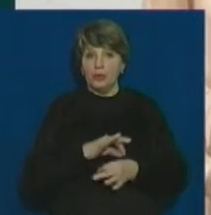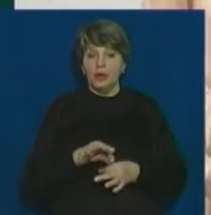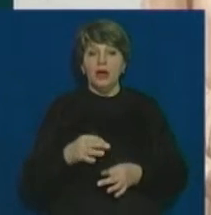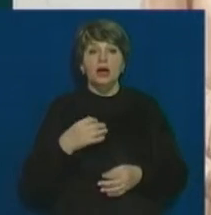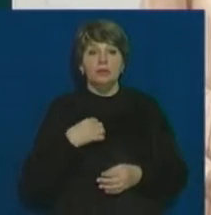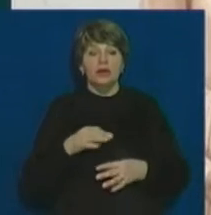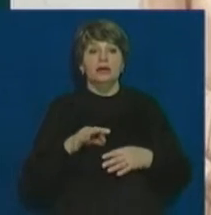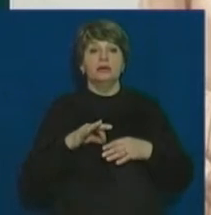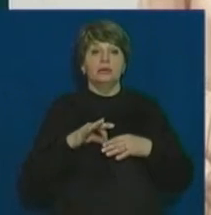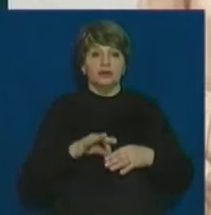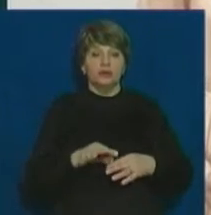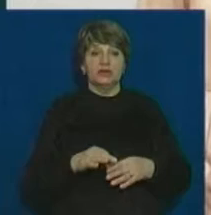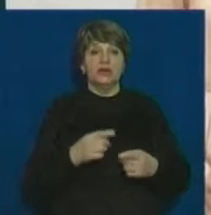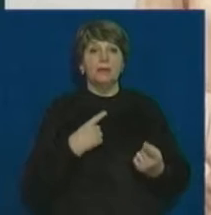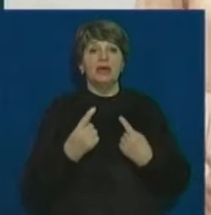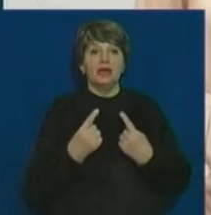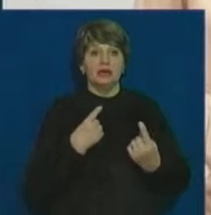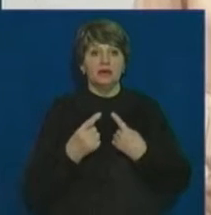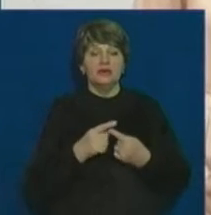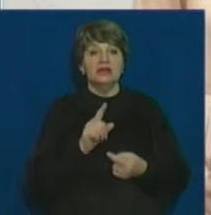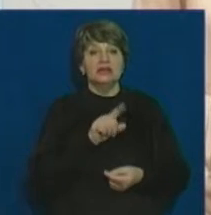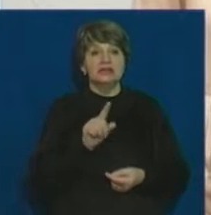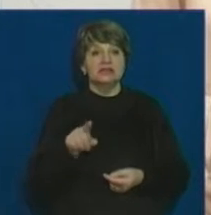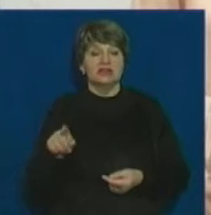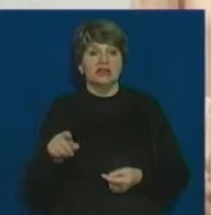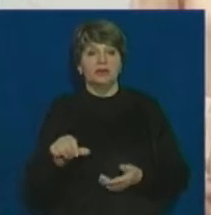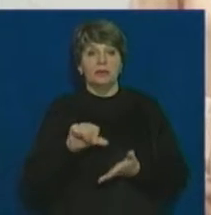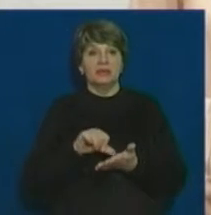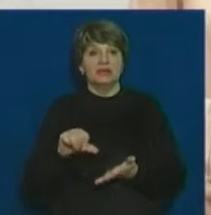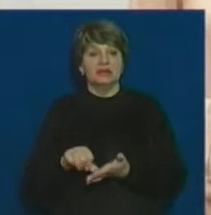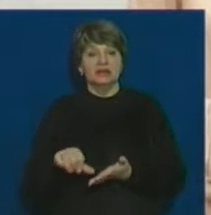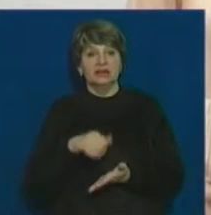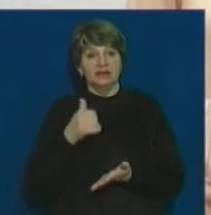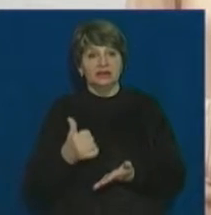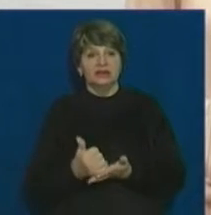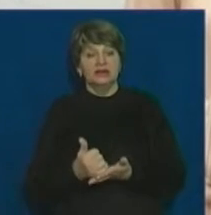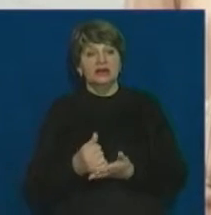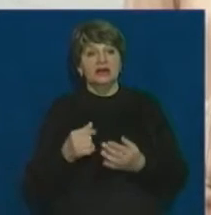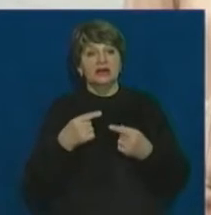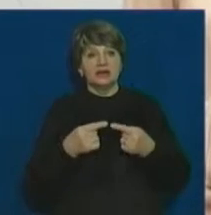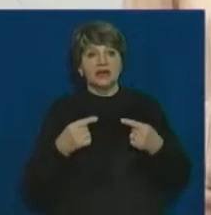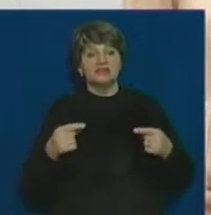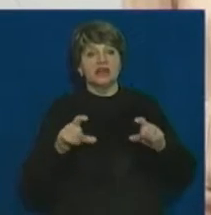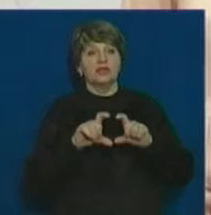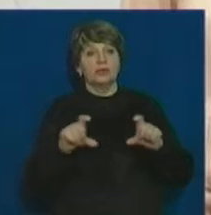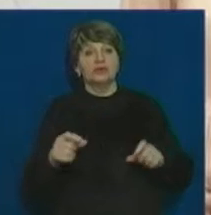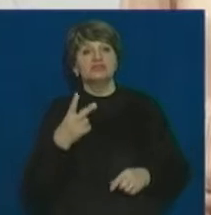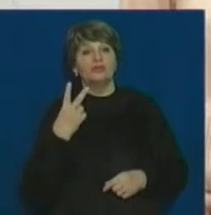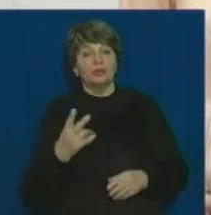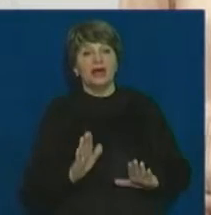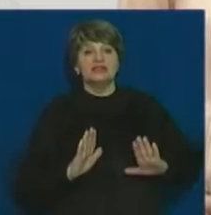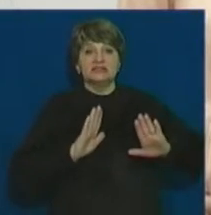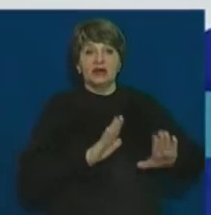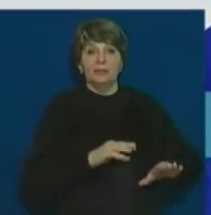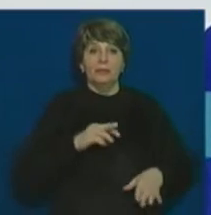перемовини з декількома представниками, очільниками департаментів, з двома заступниками міського